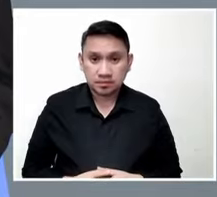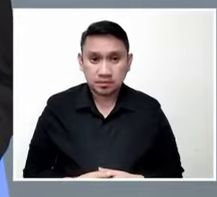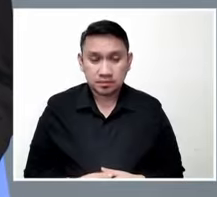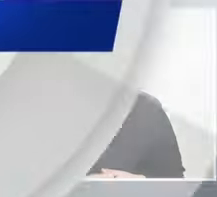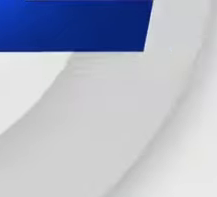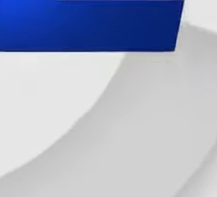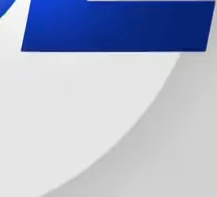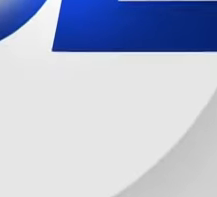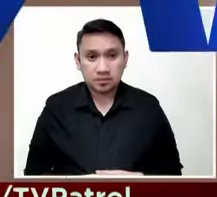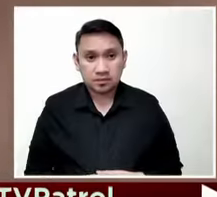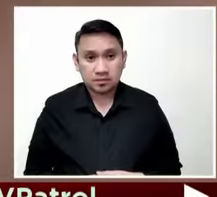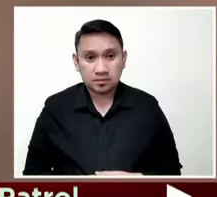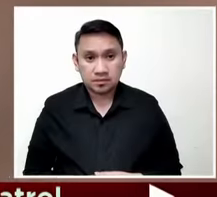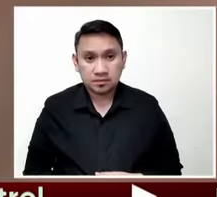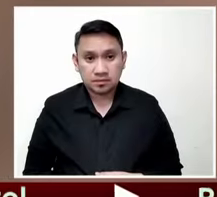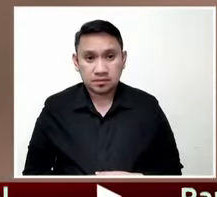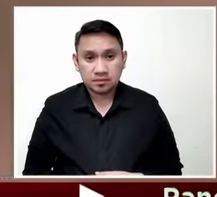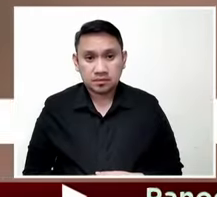Kapulong.